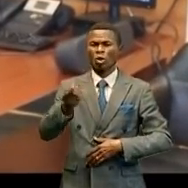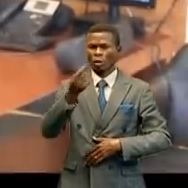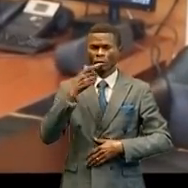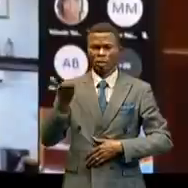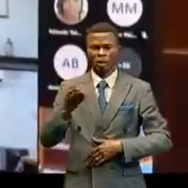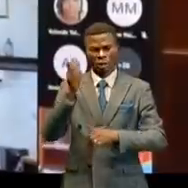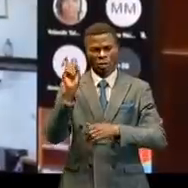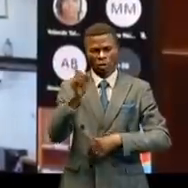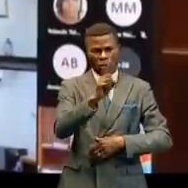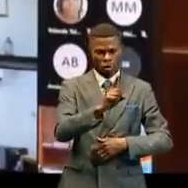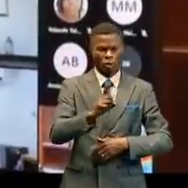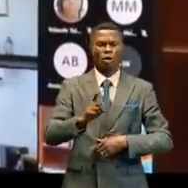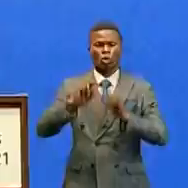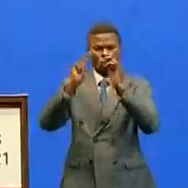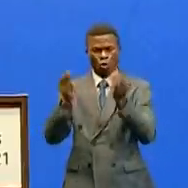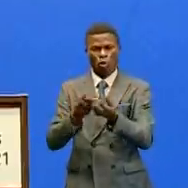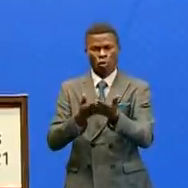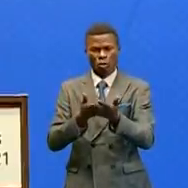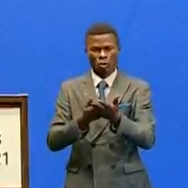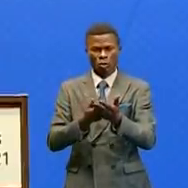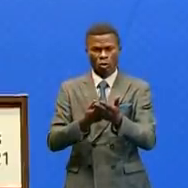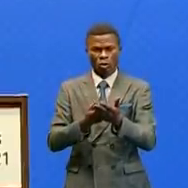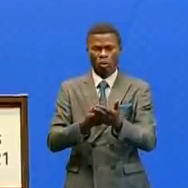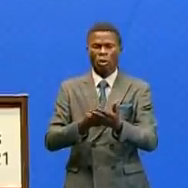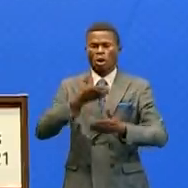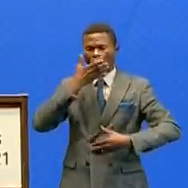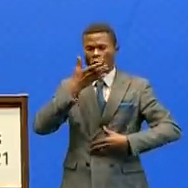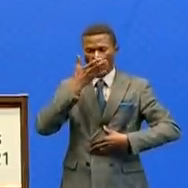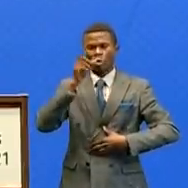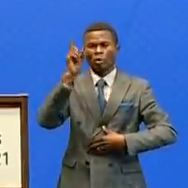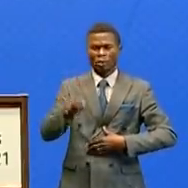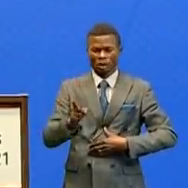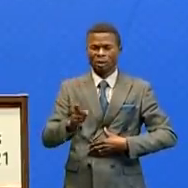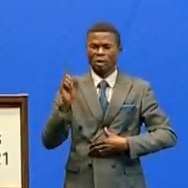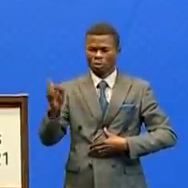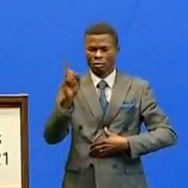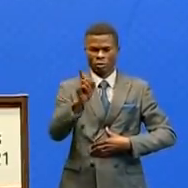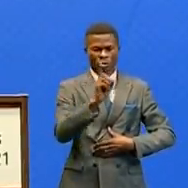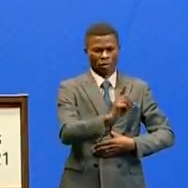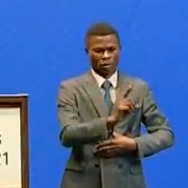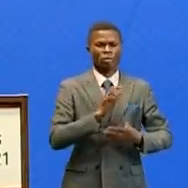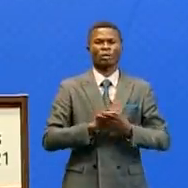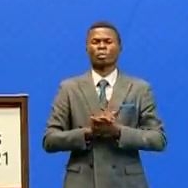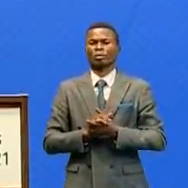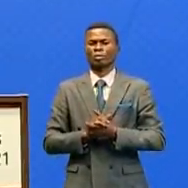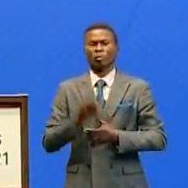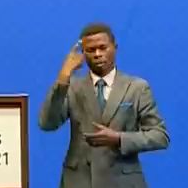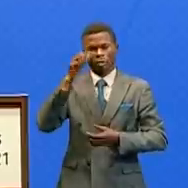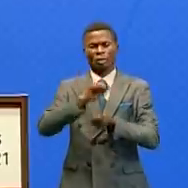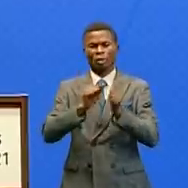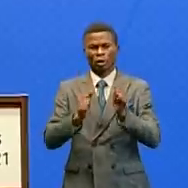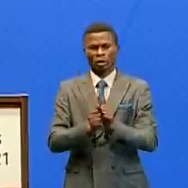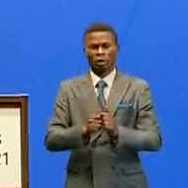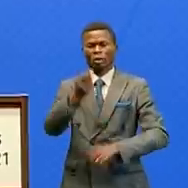de chacune de ces unités et des 100 bonbonnes d'oxygène par jour. En ce qui concerne